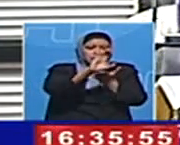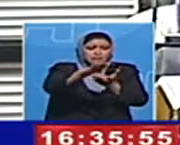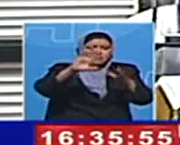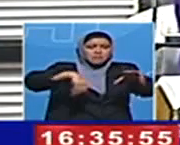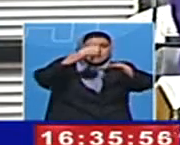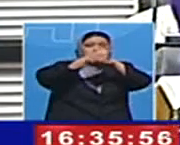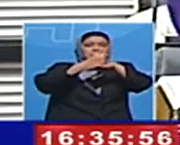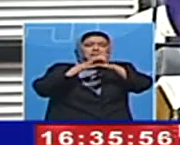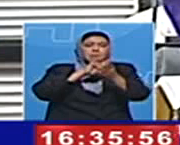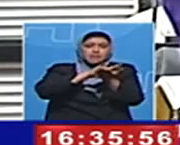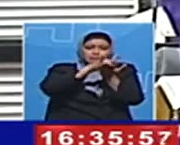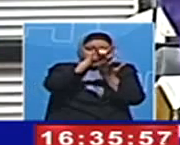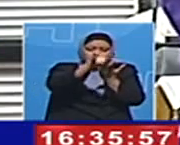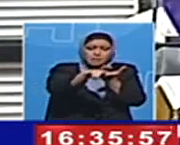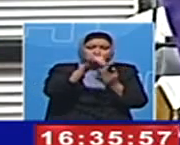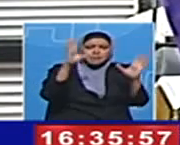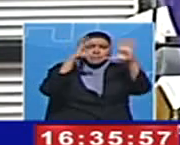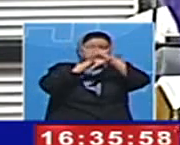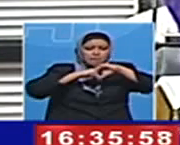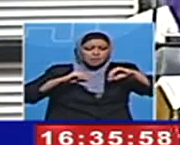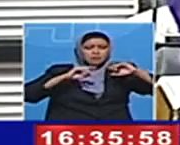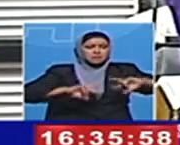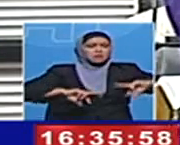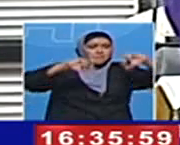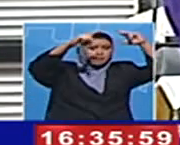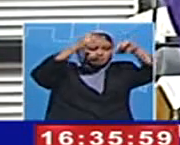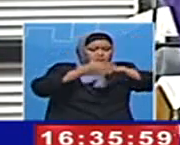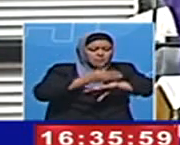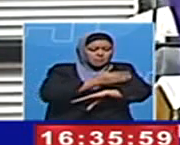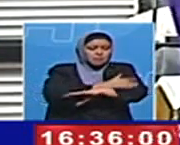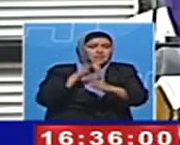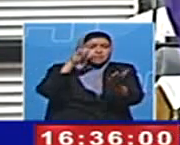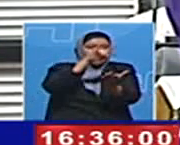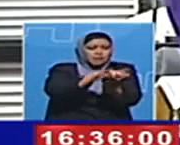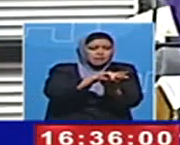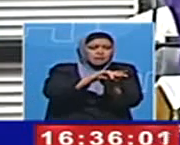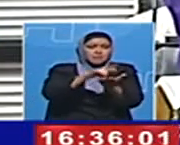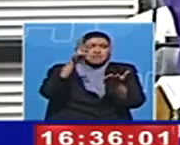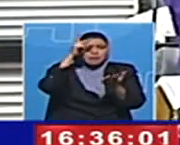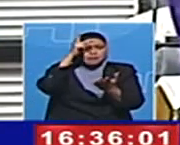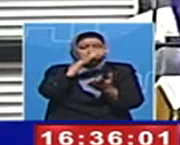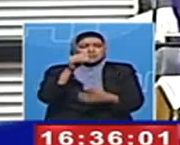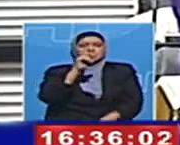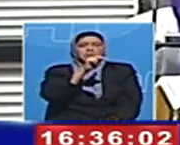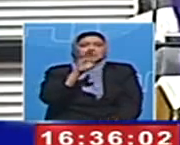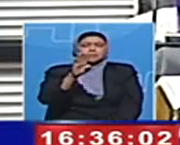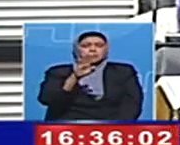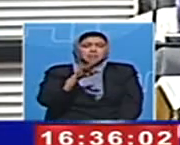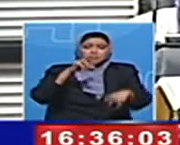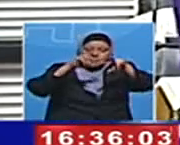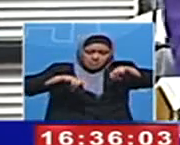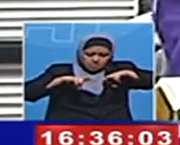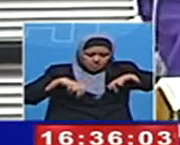Sarawak dan menaik taraf lapangan terbang Kuantan dan kota Bu kajian akan turut dilaksanakan bagi pembesaran